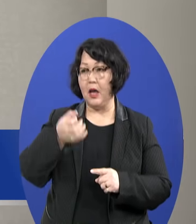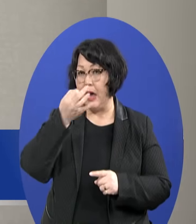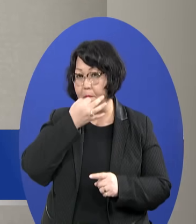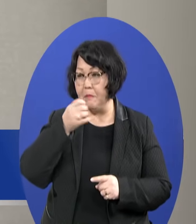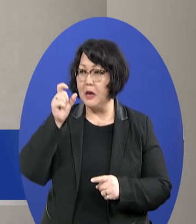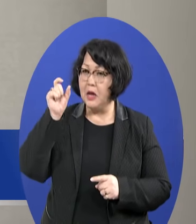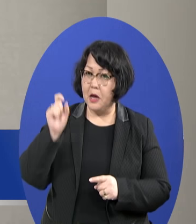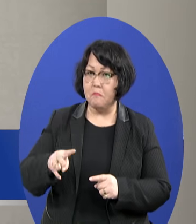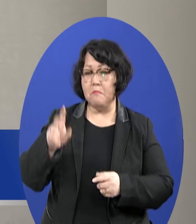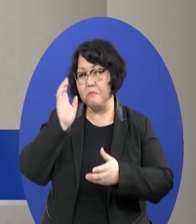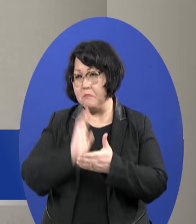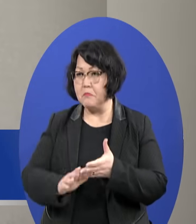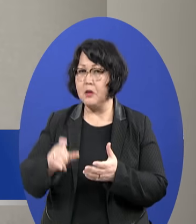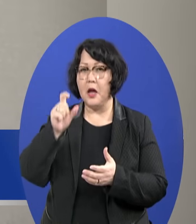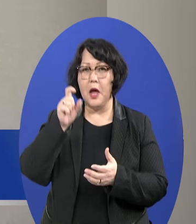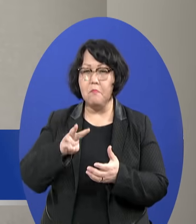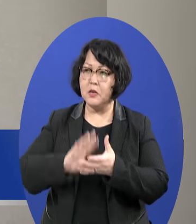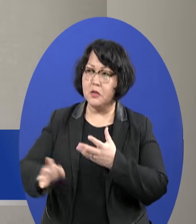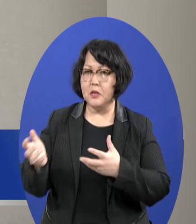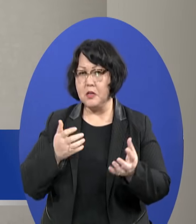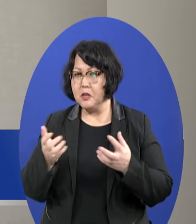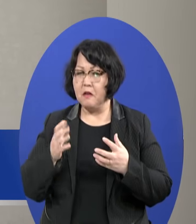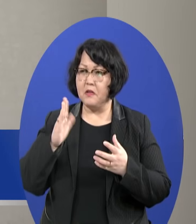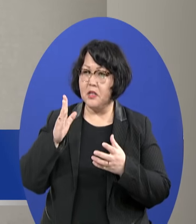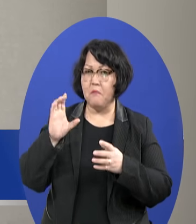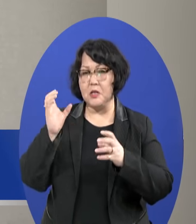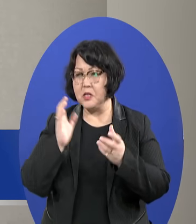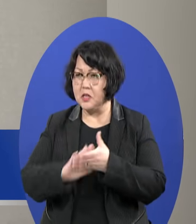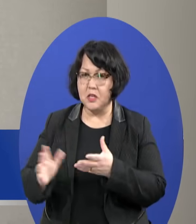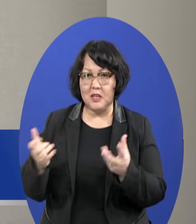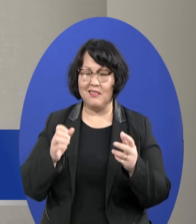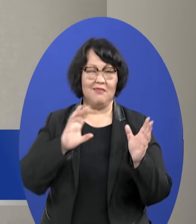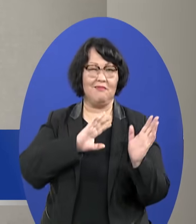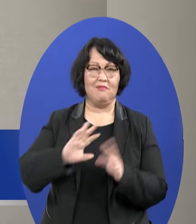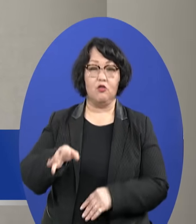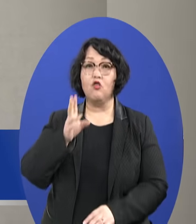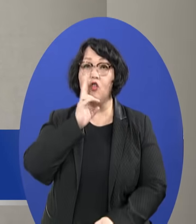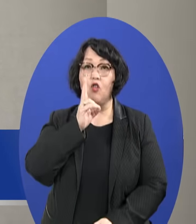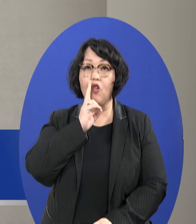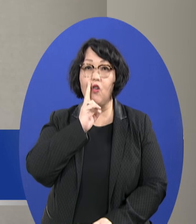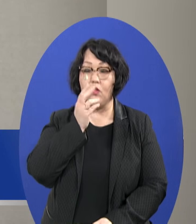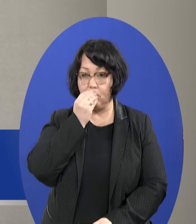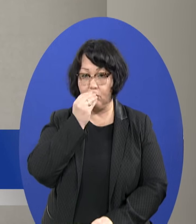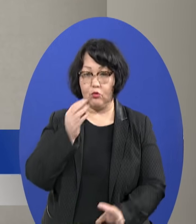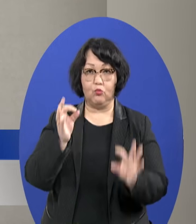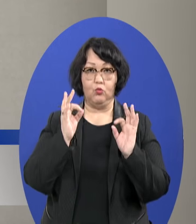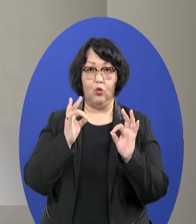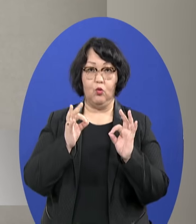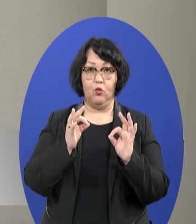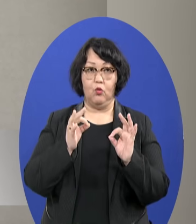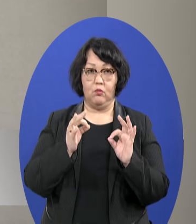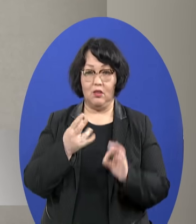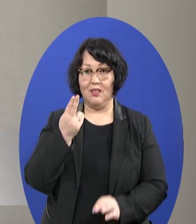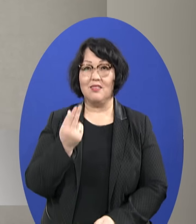хоол хүнсэндээ одоо байгласаа тийм витамин, эрдэс бодис хүний биед хэрэгцээтэй байдаг цайр, фосфор